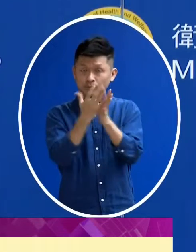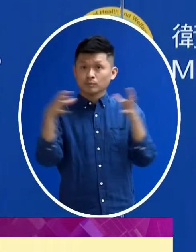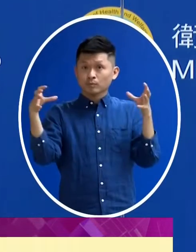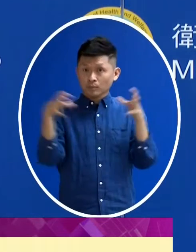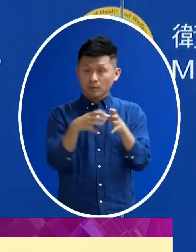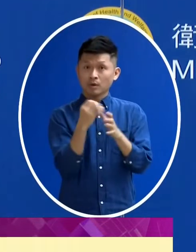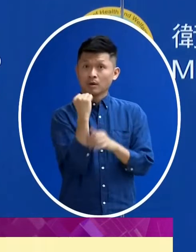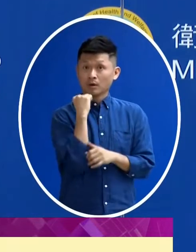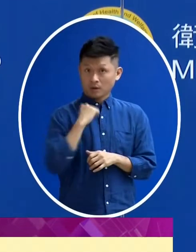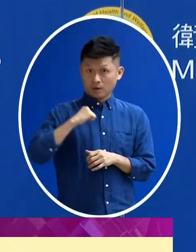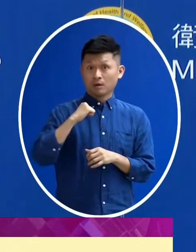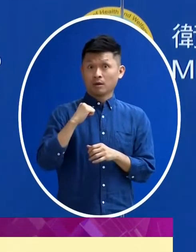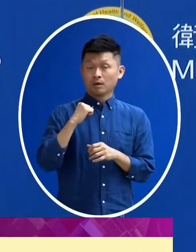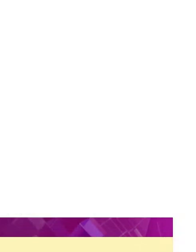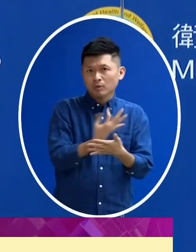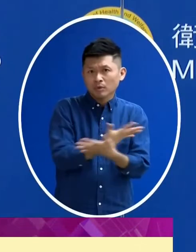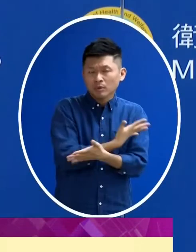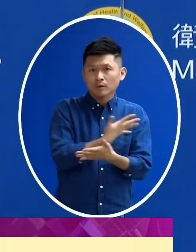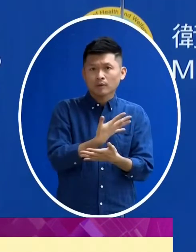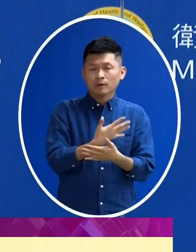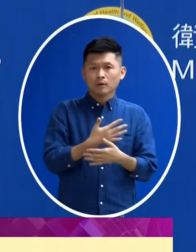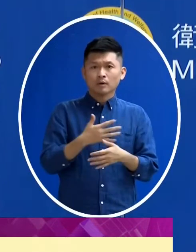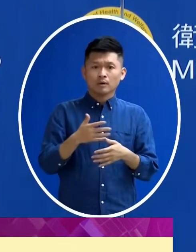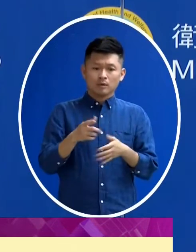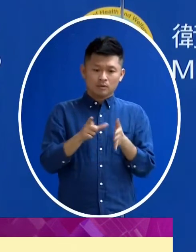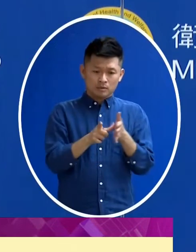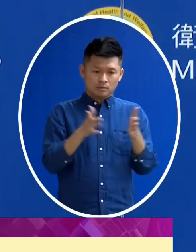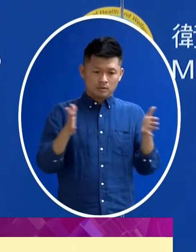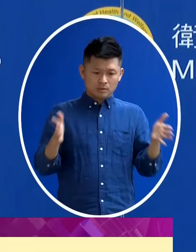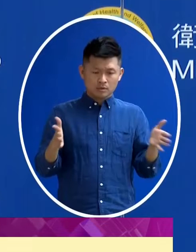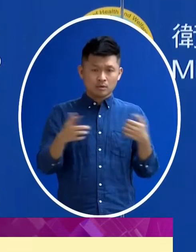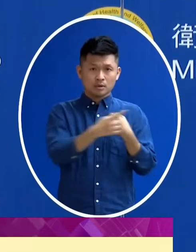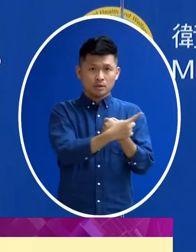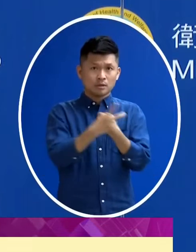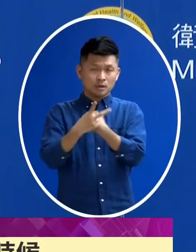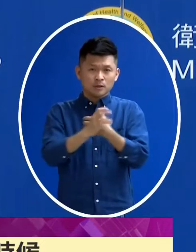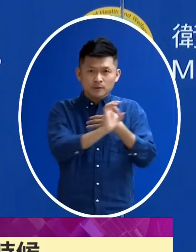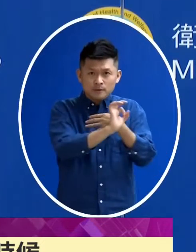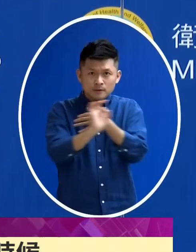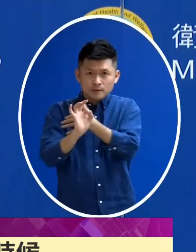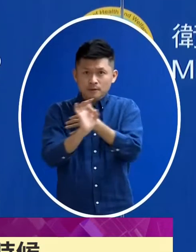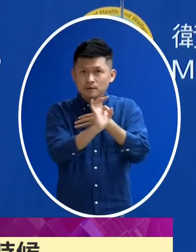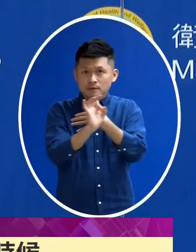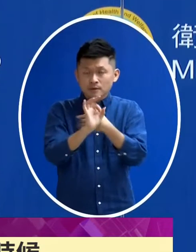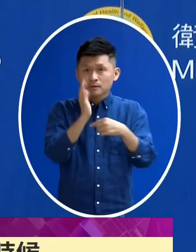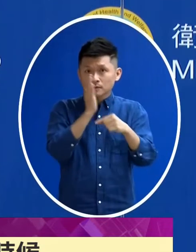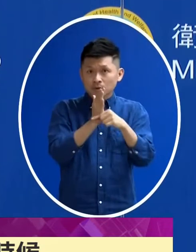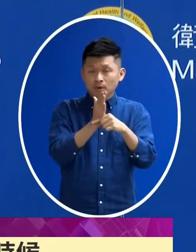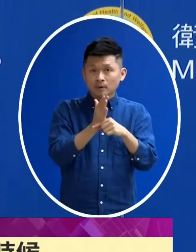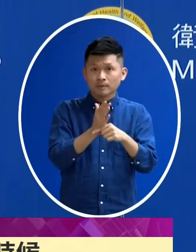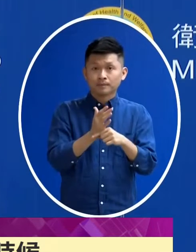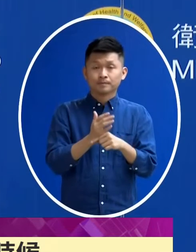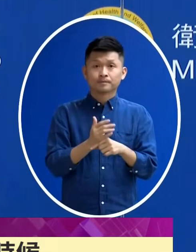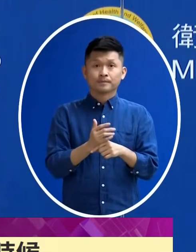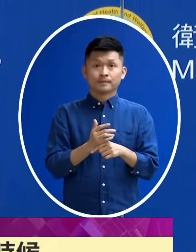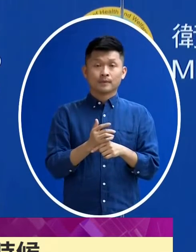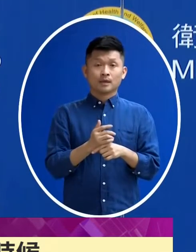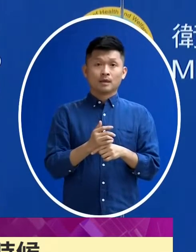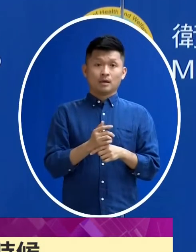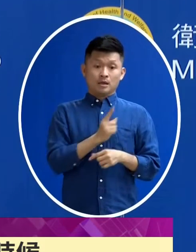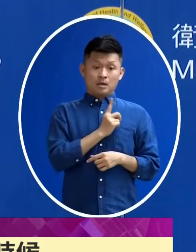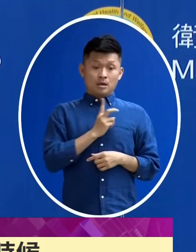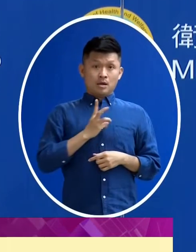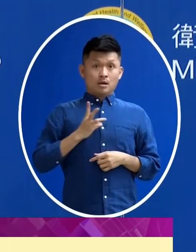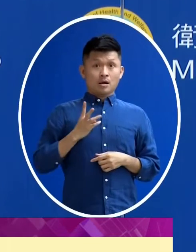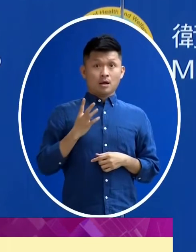越有机会是防范。一期、二期临床试验的时候都无法认定说例价高到多高的时候，